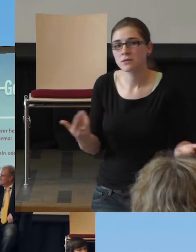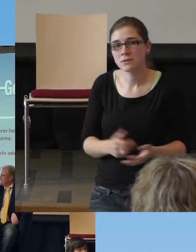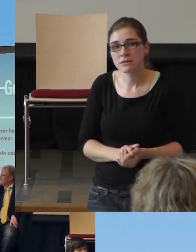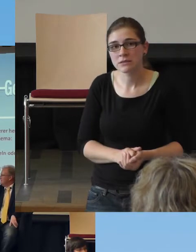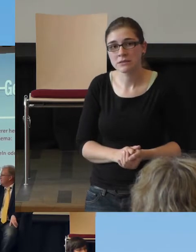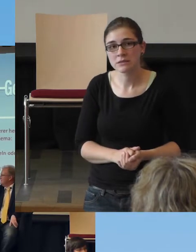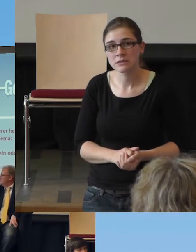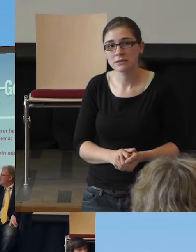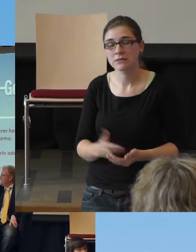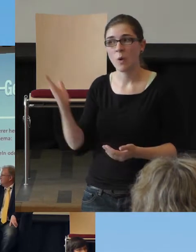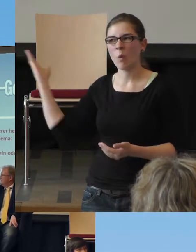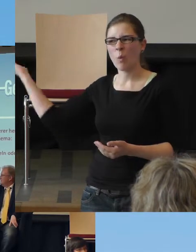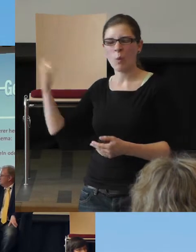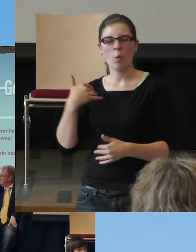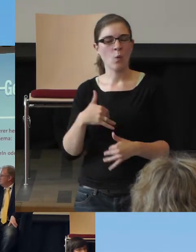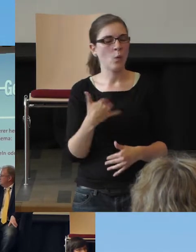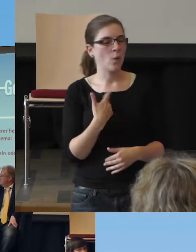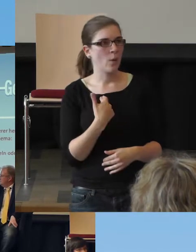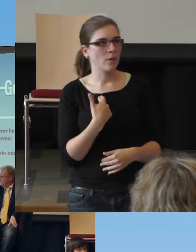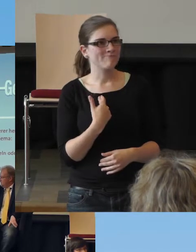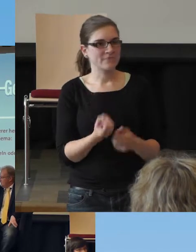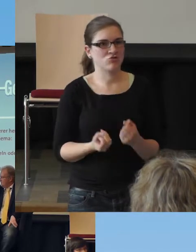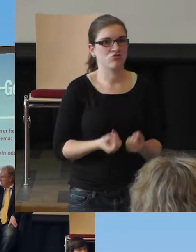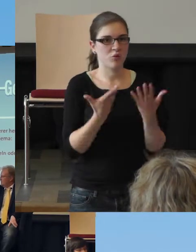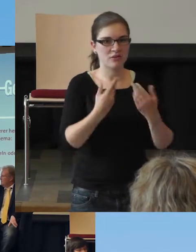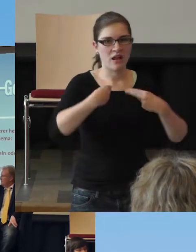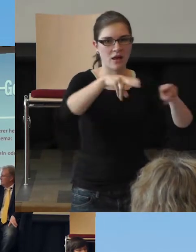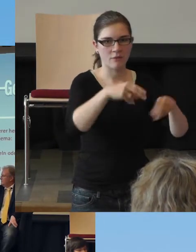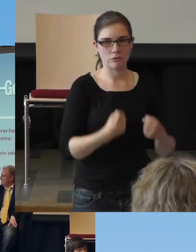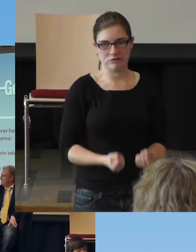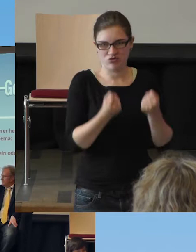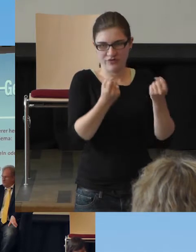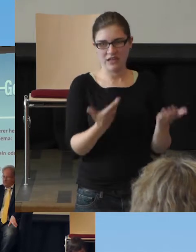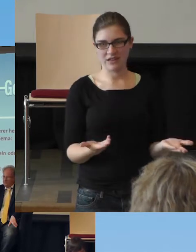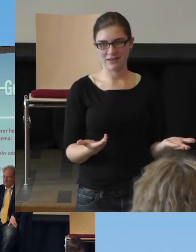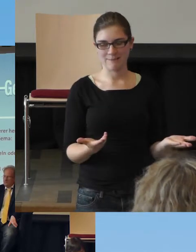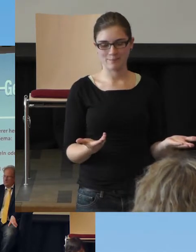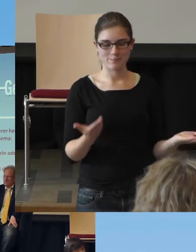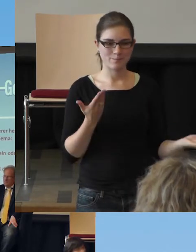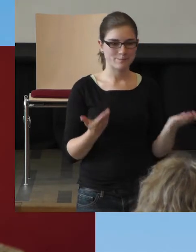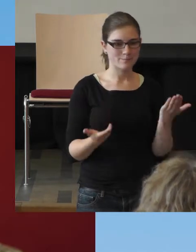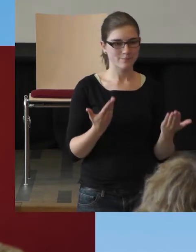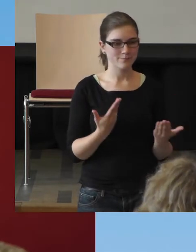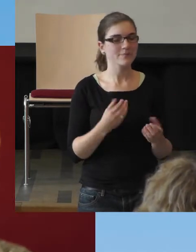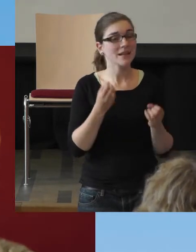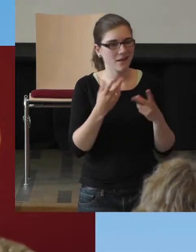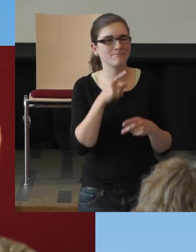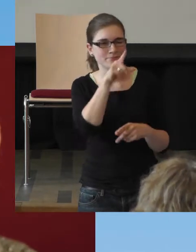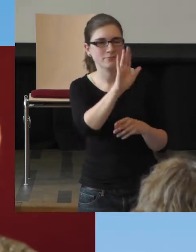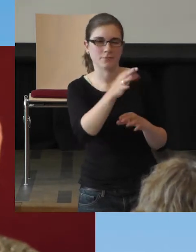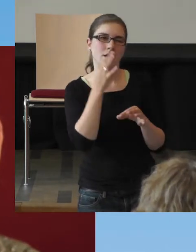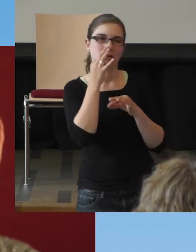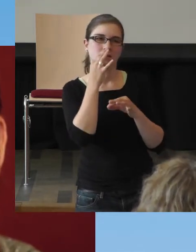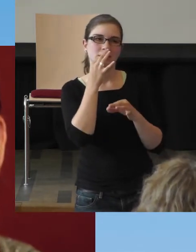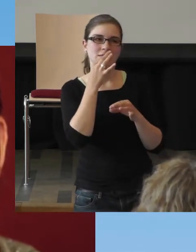Es ist sicherlich eine schwierige Frage, das so spontan zu beantworten, weil letzten Endes die Small Fiber Neuropathie schulen natürlich klassischerweise